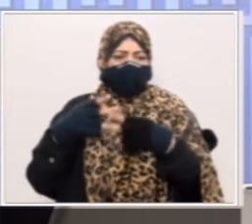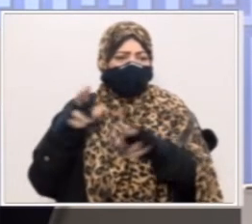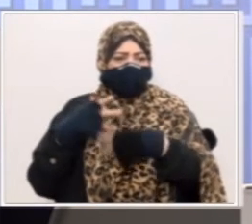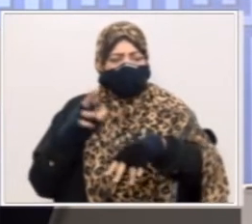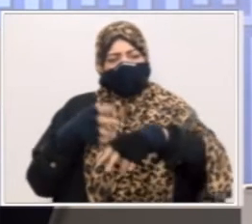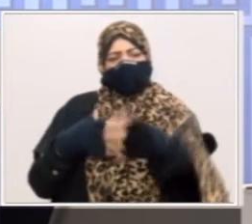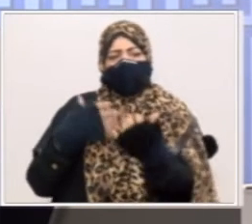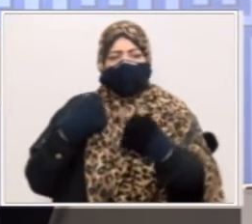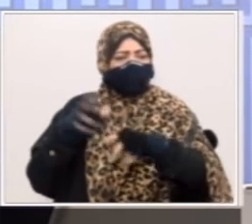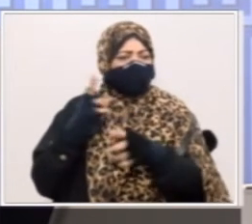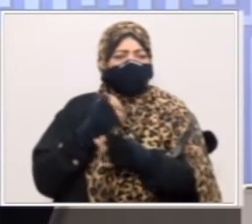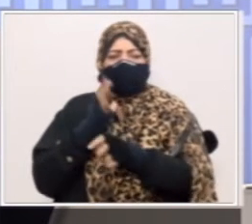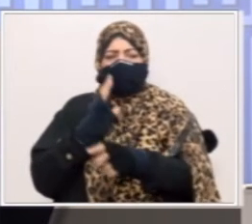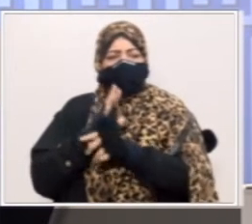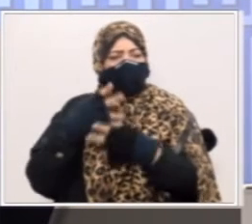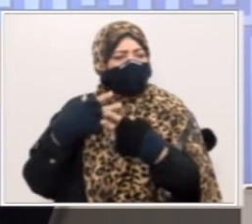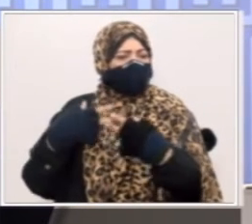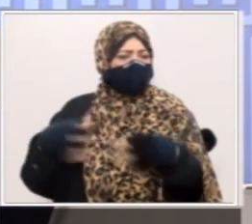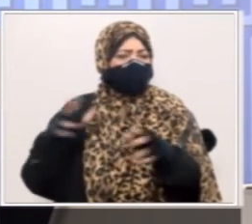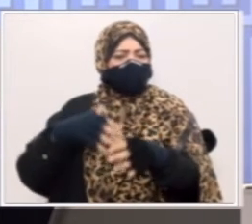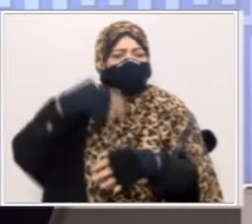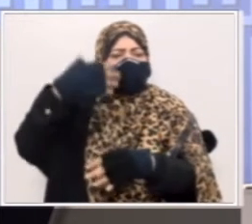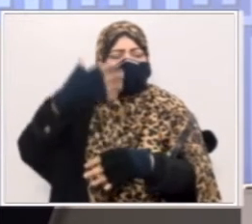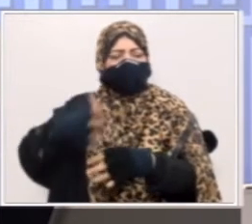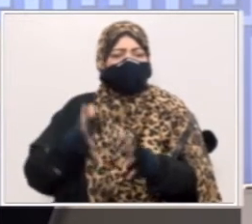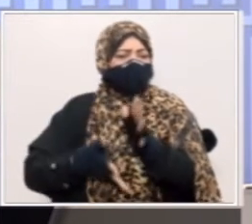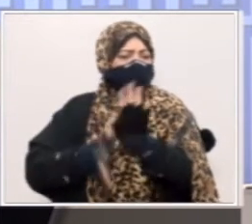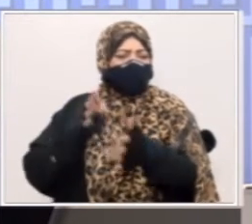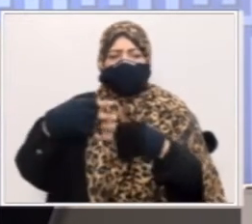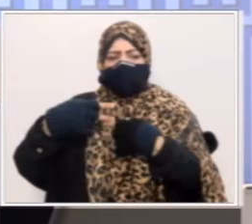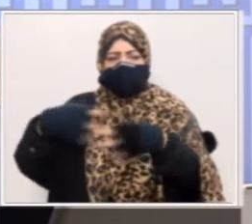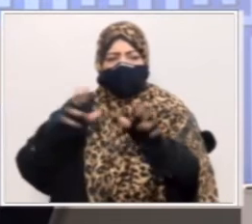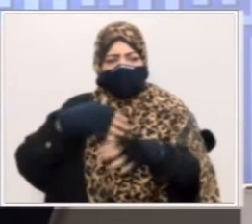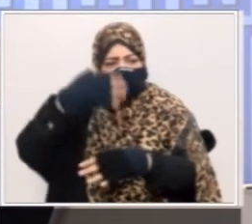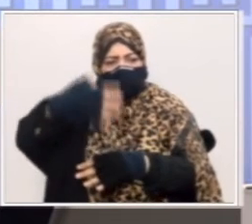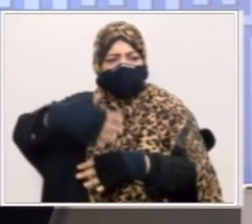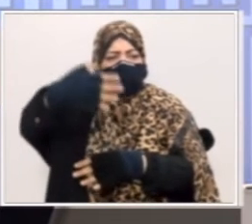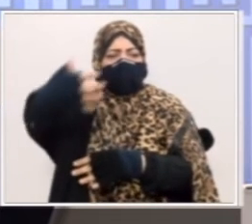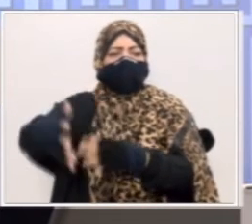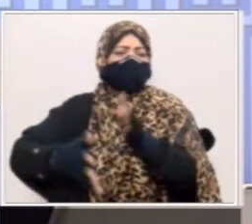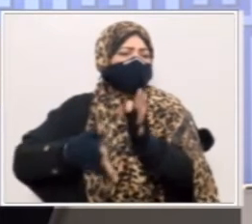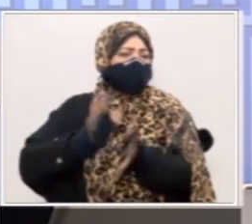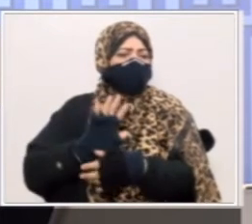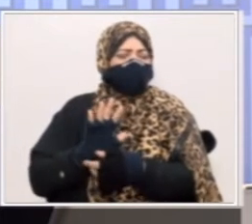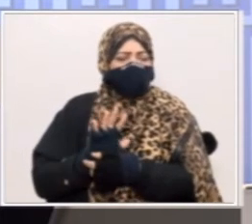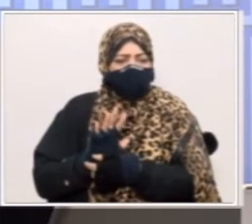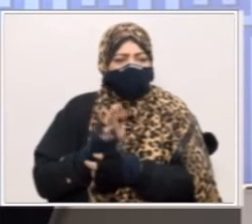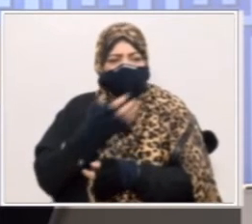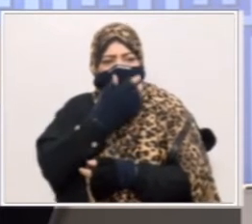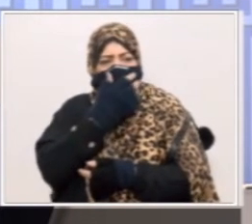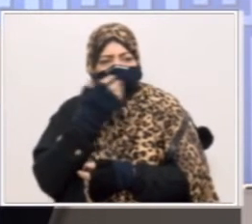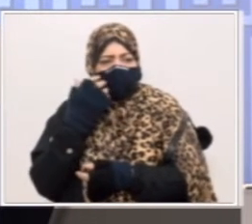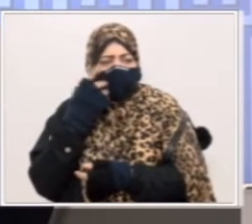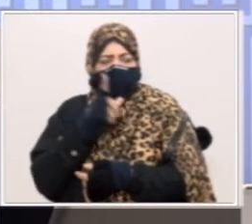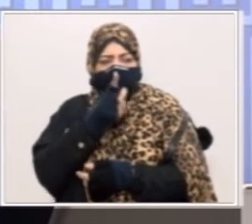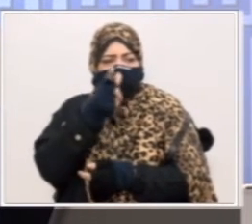بعد نصف شعبان. وكذلك السائل يقول في بعض أسئلته،